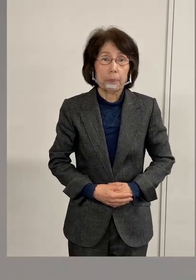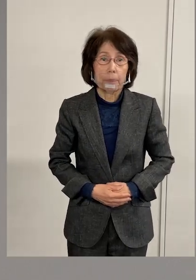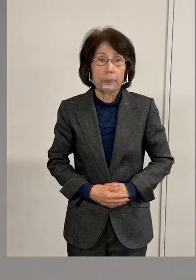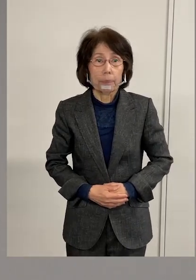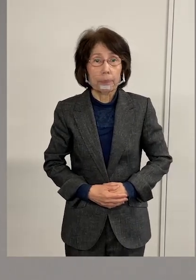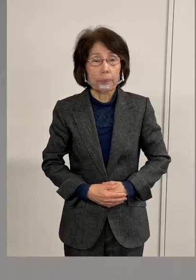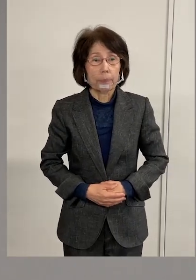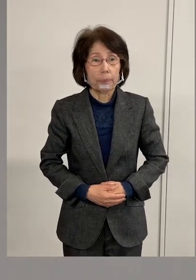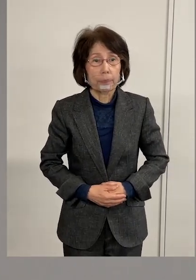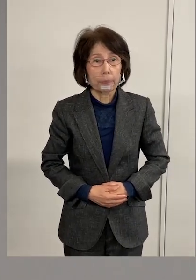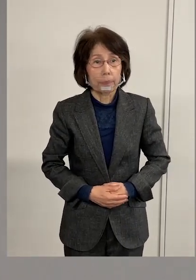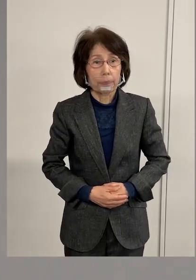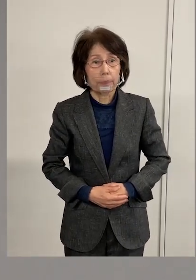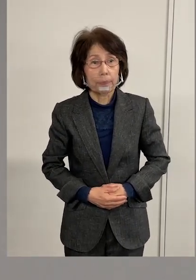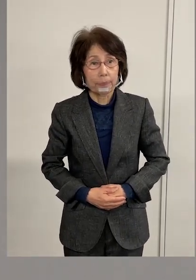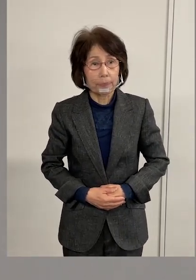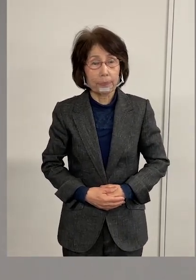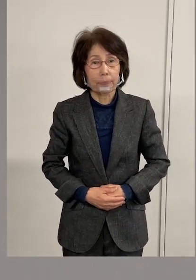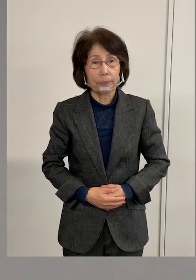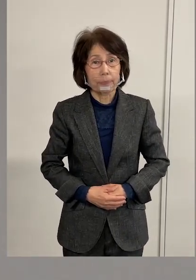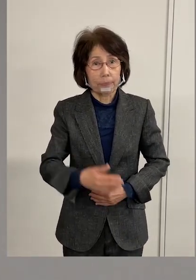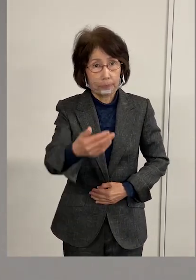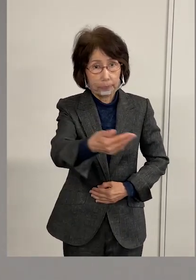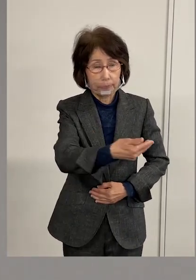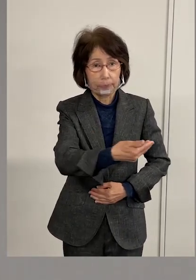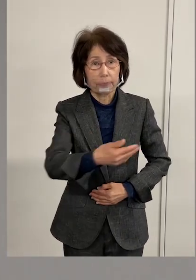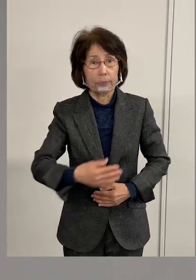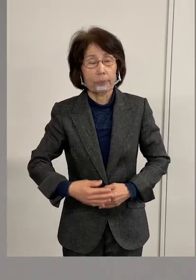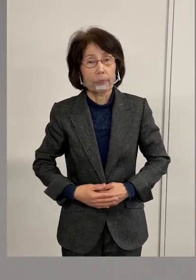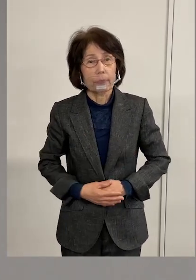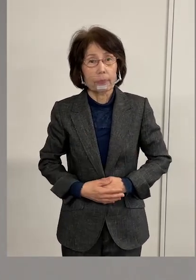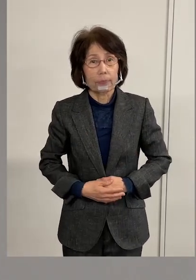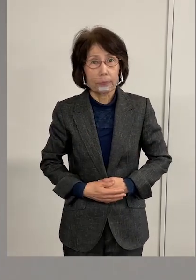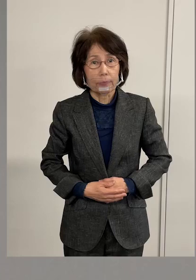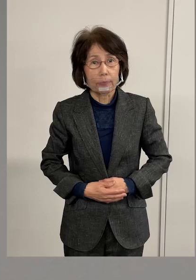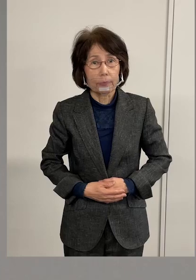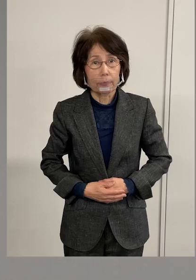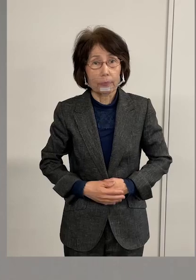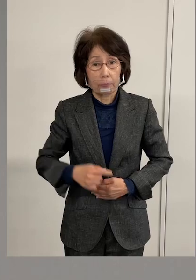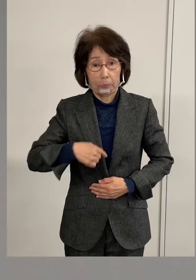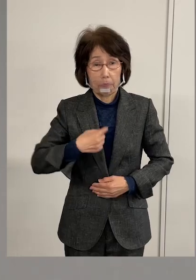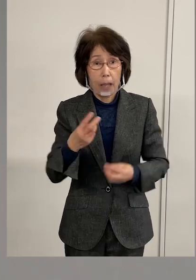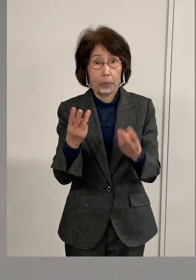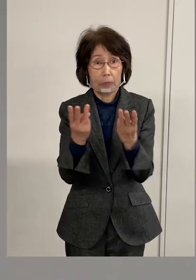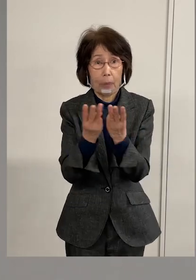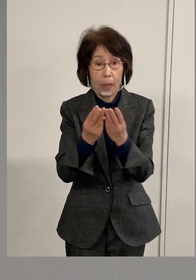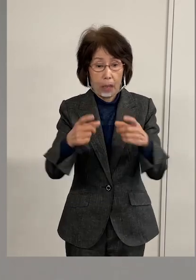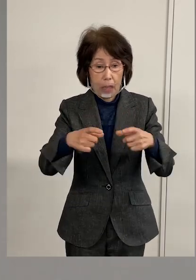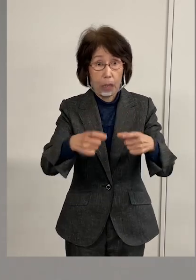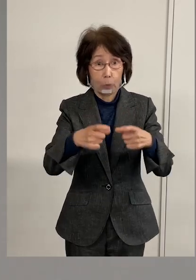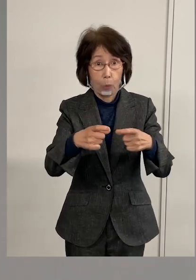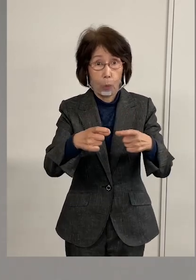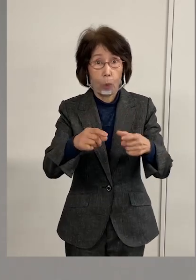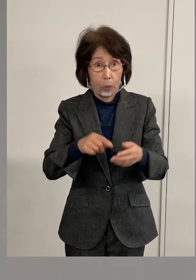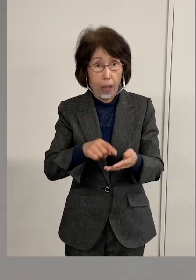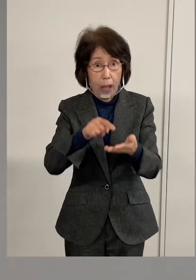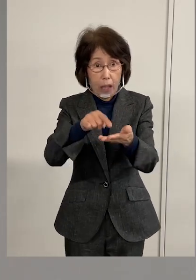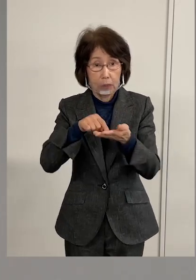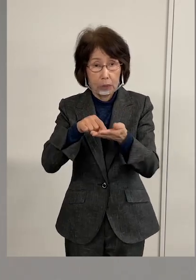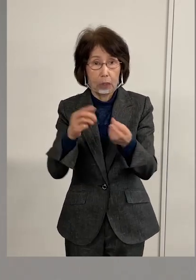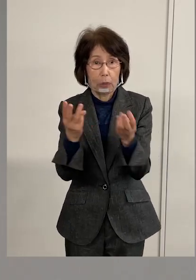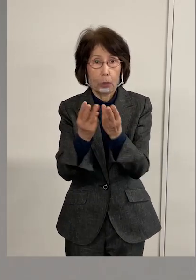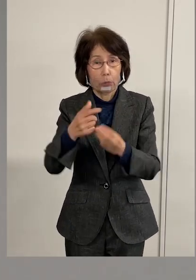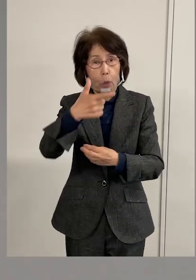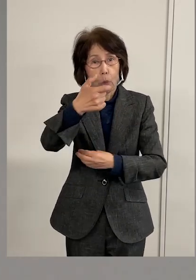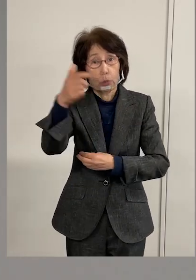高知炭酸テレビの野村と申します。まずマイナンバーカードで今申請件数が 60% 程